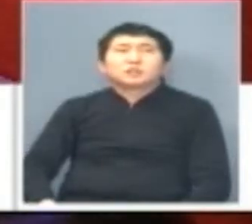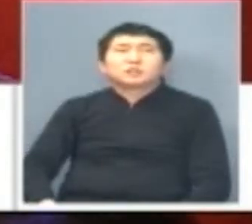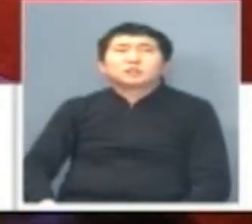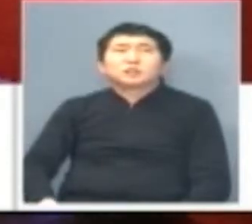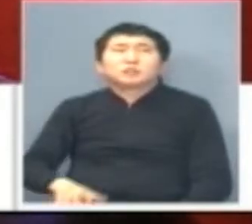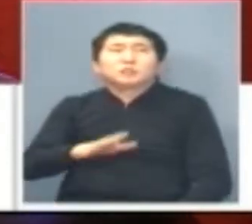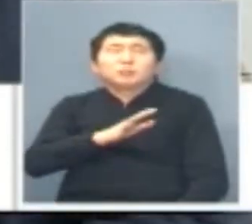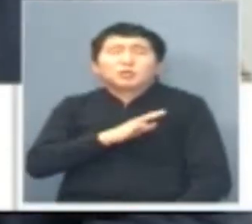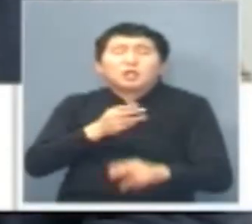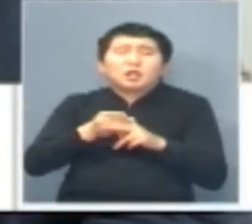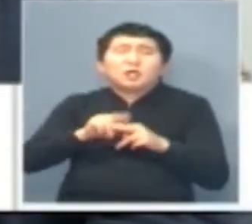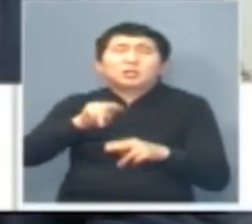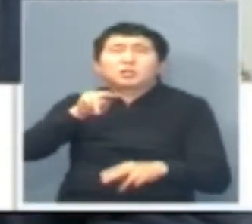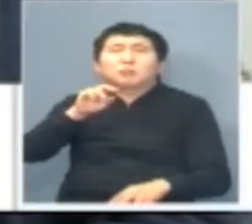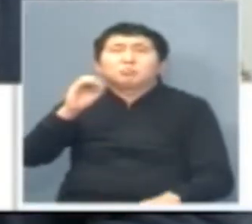эта пьеса